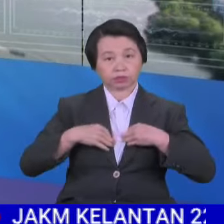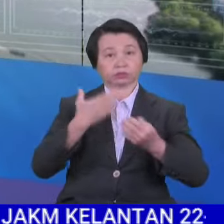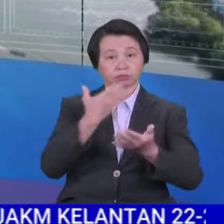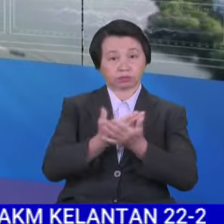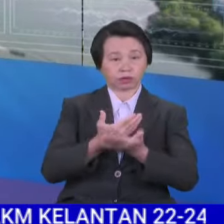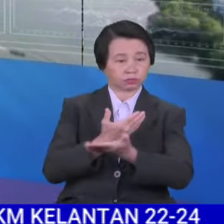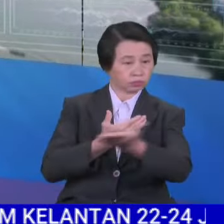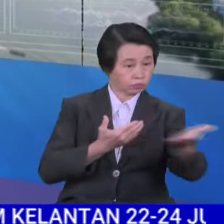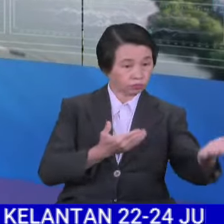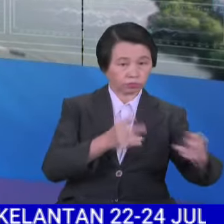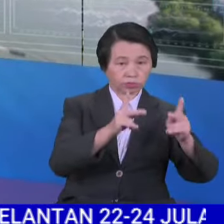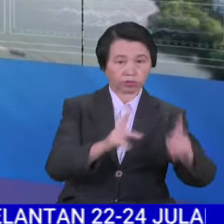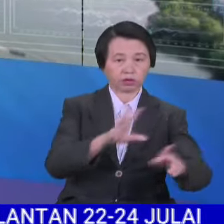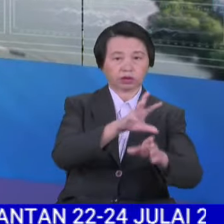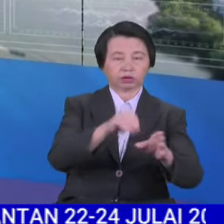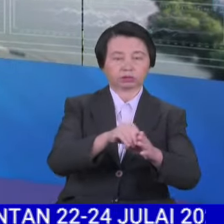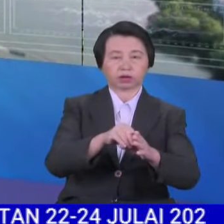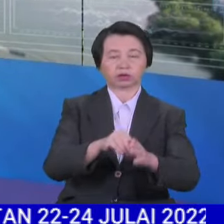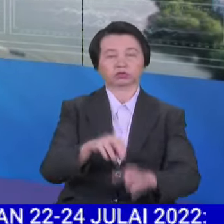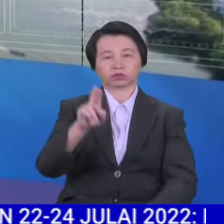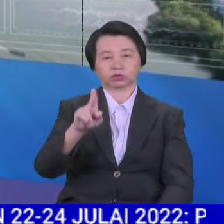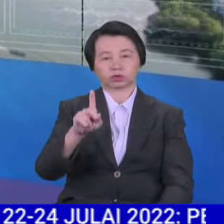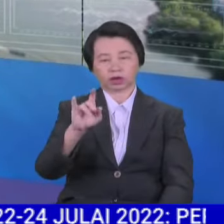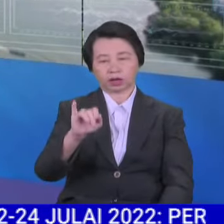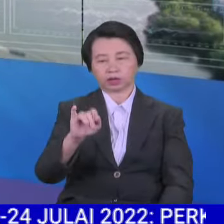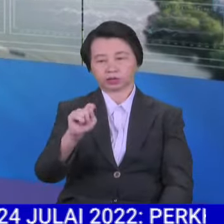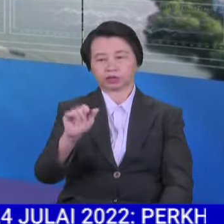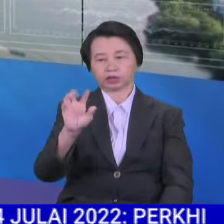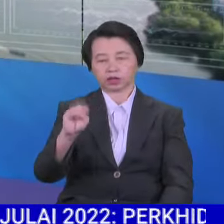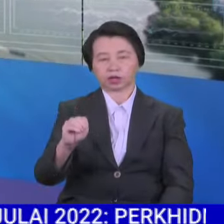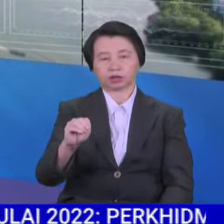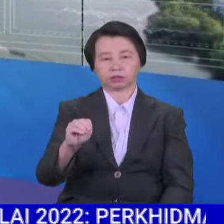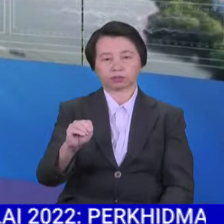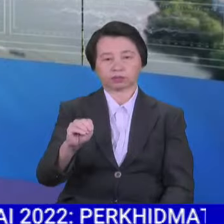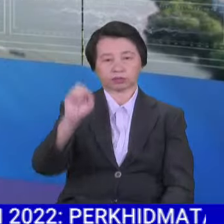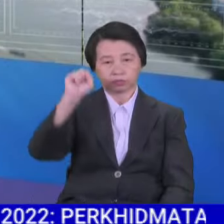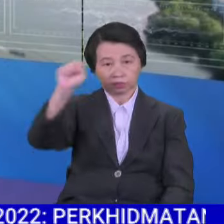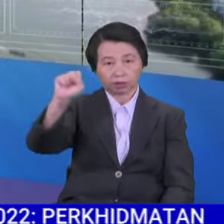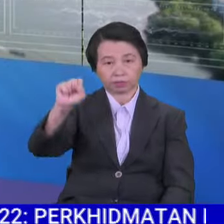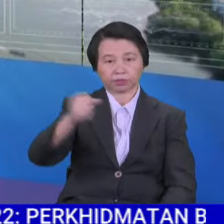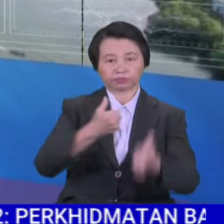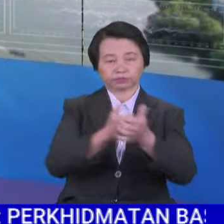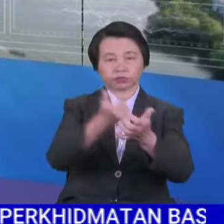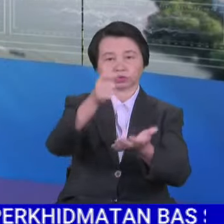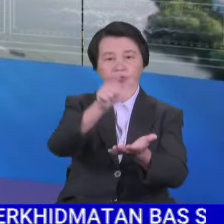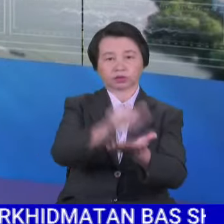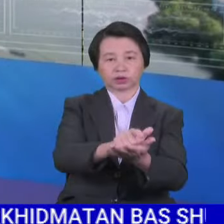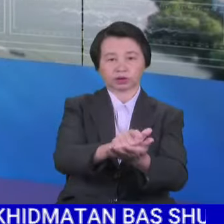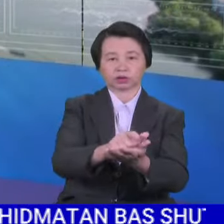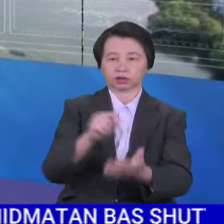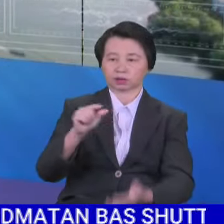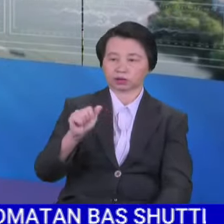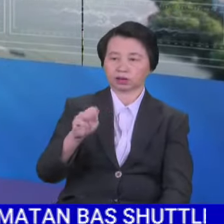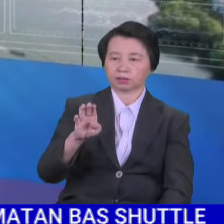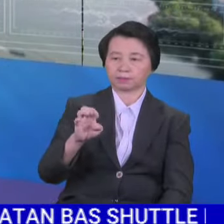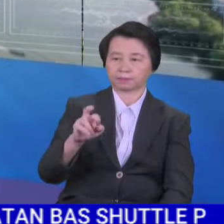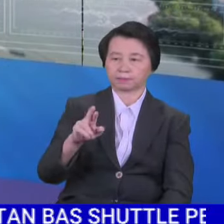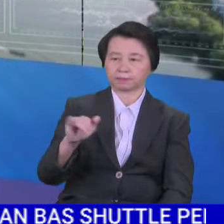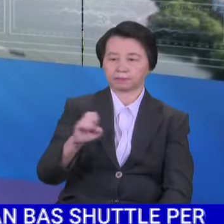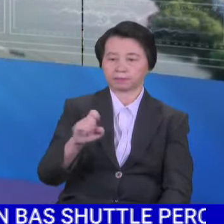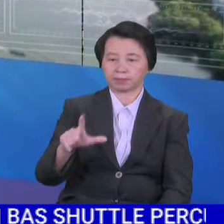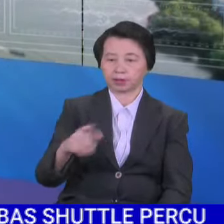berbagai pihak termasuk Universiti teknologi Mara uitm cawangan Sabah ikuti laporan wartawan Gabriel Stone